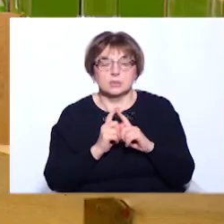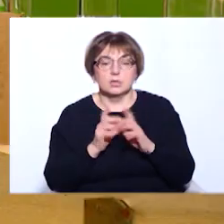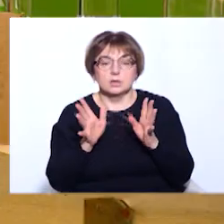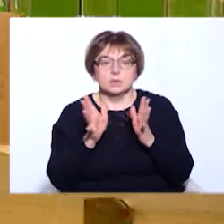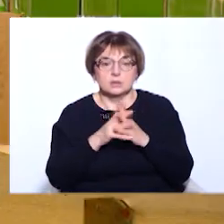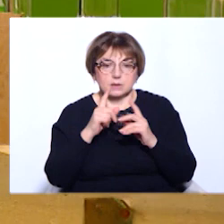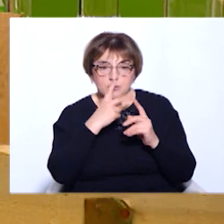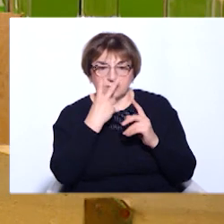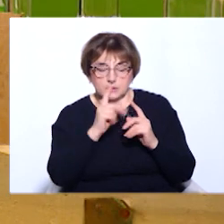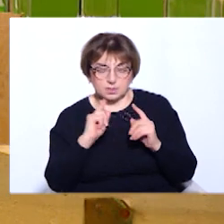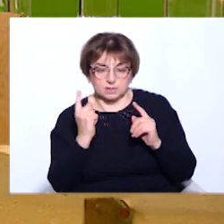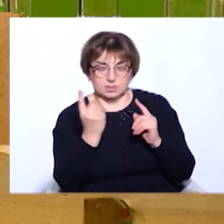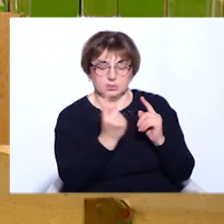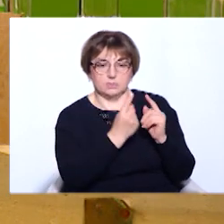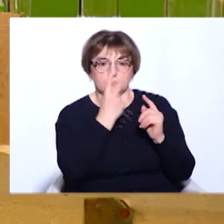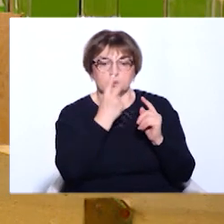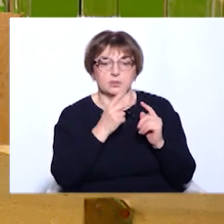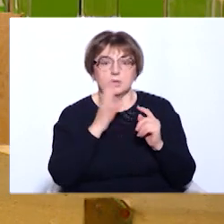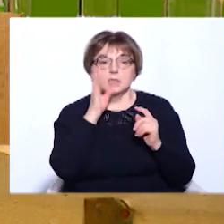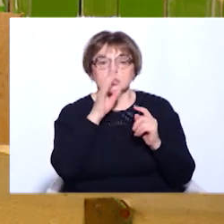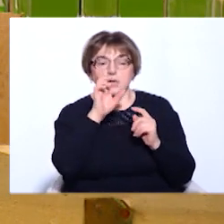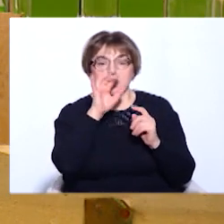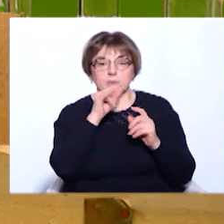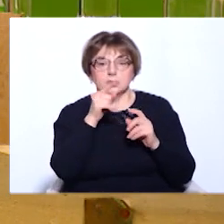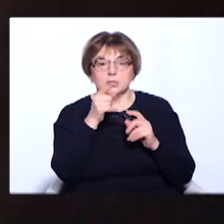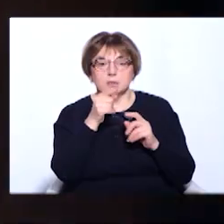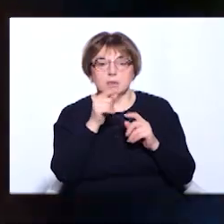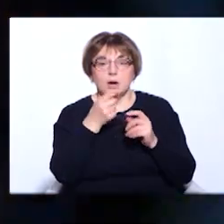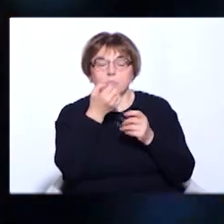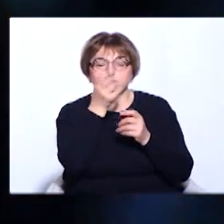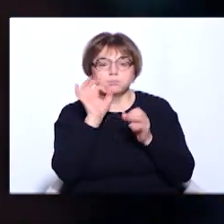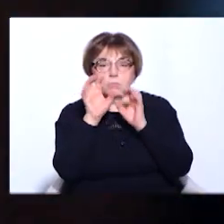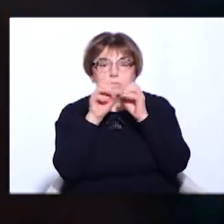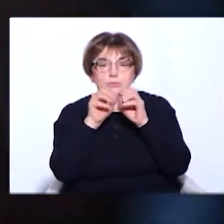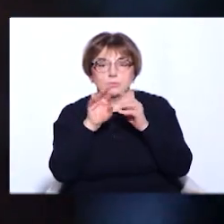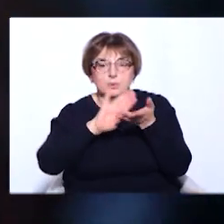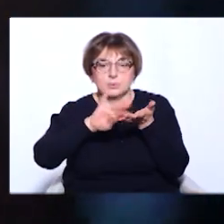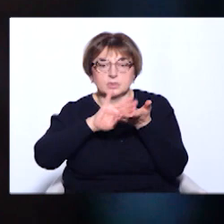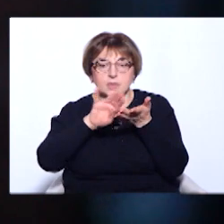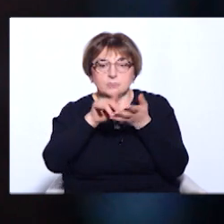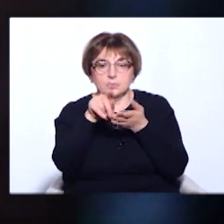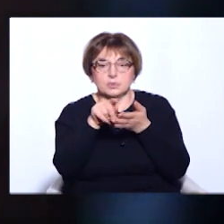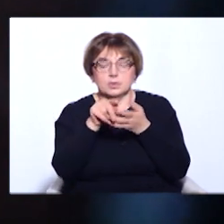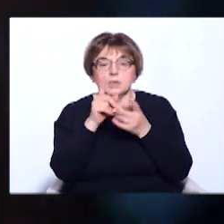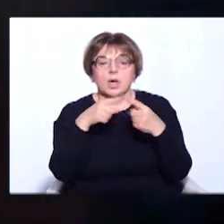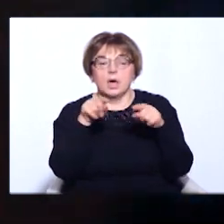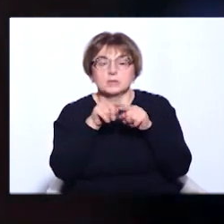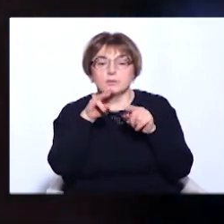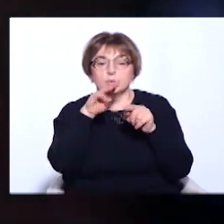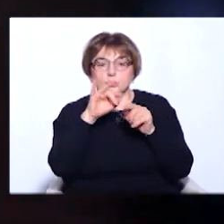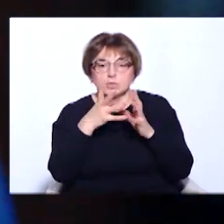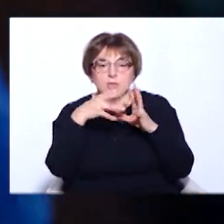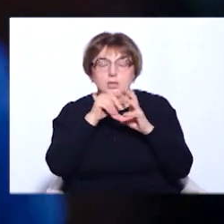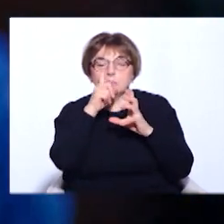სარეაქციო არეში უკვე შეინიშნა წყალბადის ბუშტულების გამოყოფა ტუტესთანაც და მჟავასთანაც,